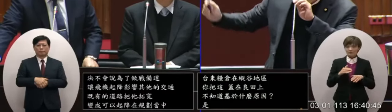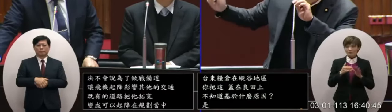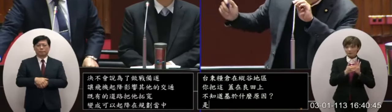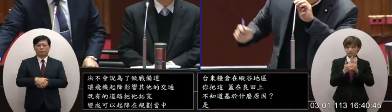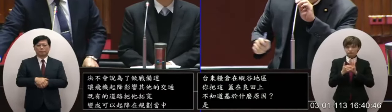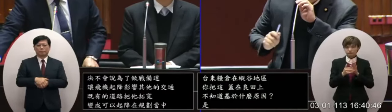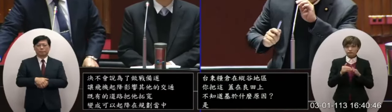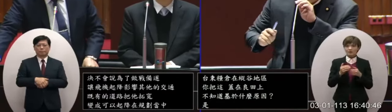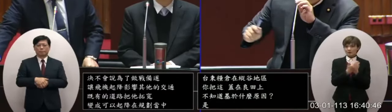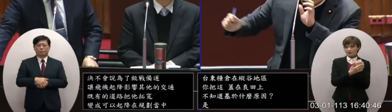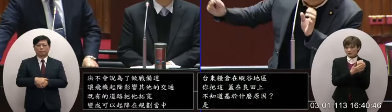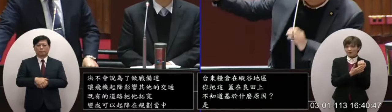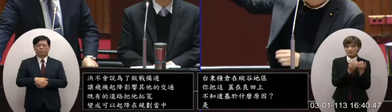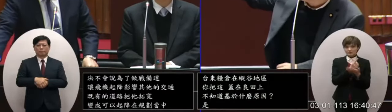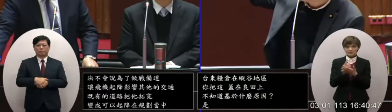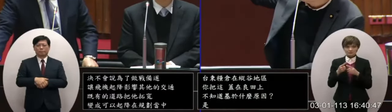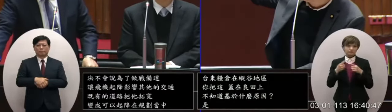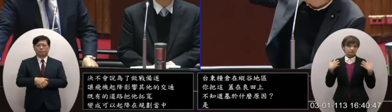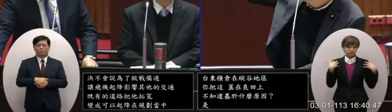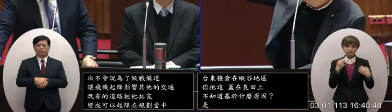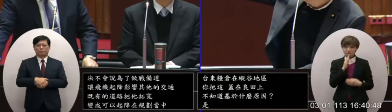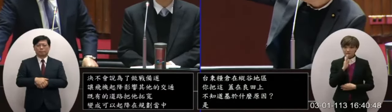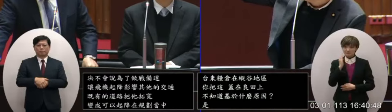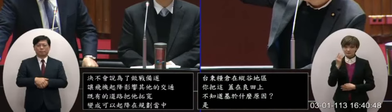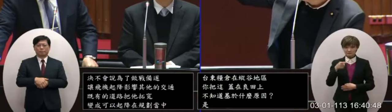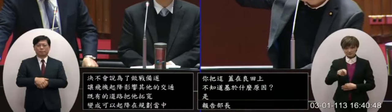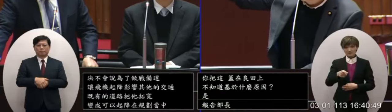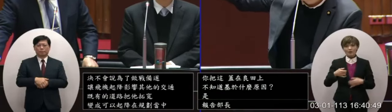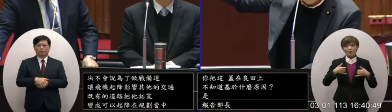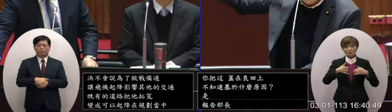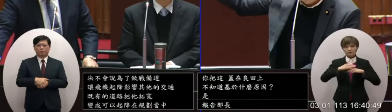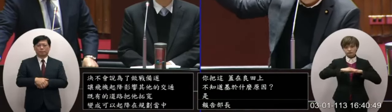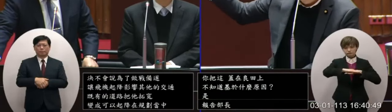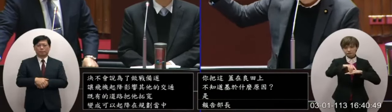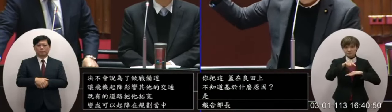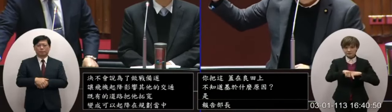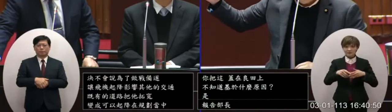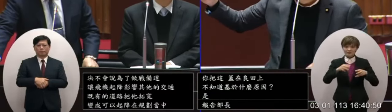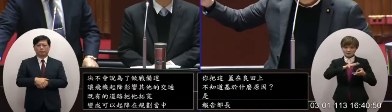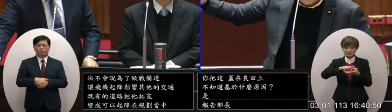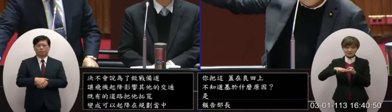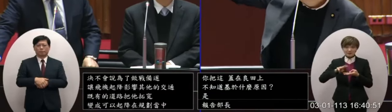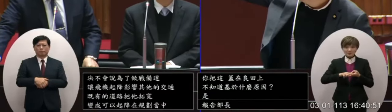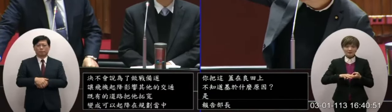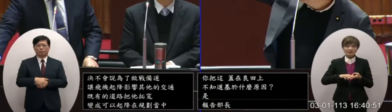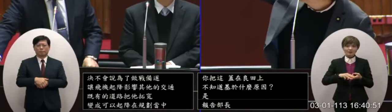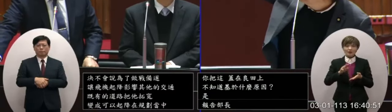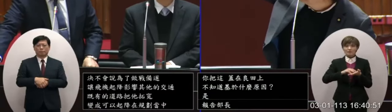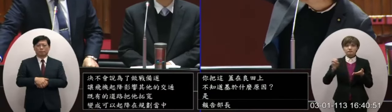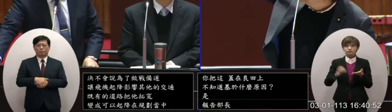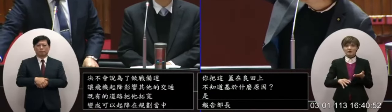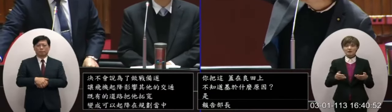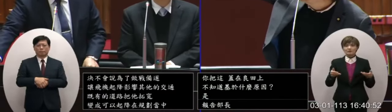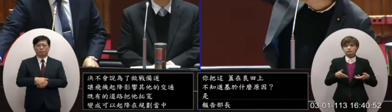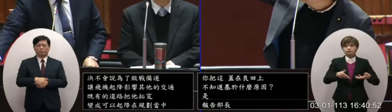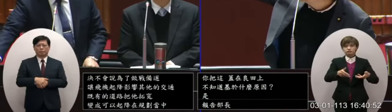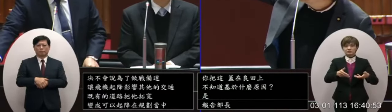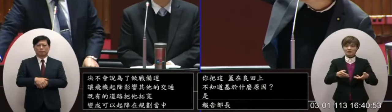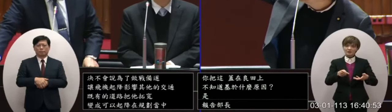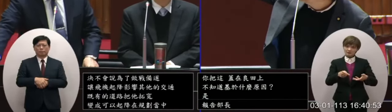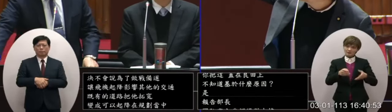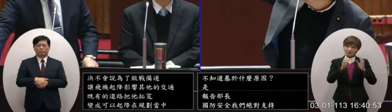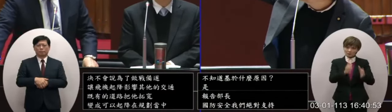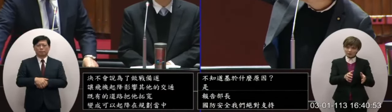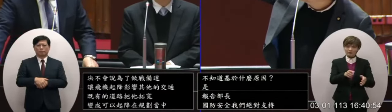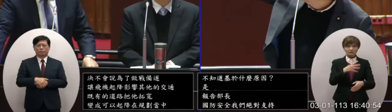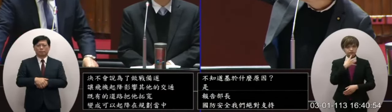是我们为了要正面跑道把它盖在良田上这件事情，我觉得很奇怪。明明旁边不是还有道路，为什么一